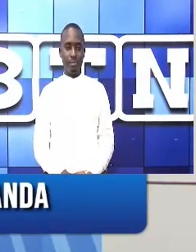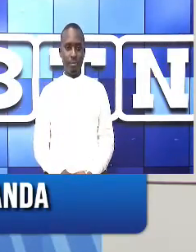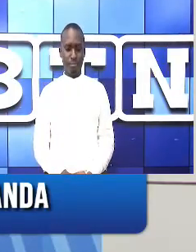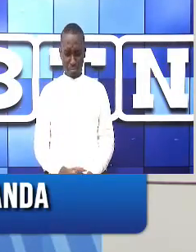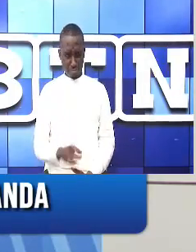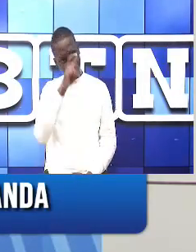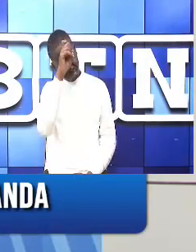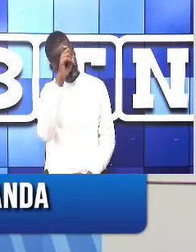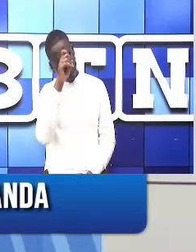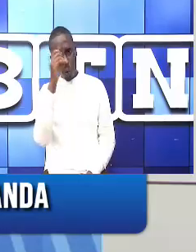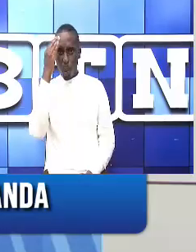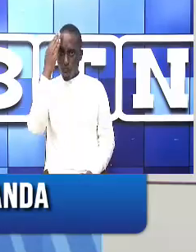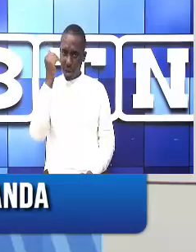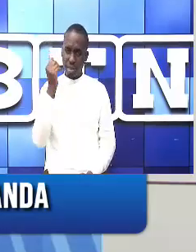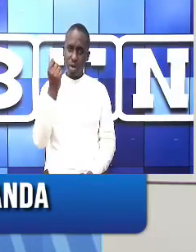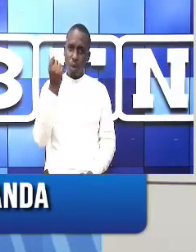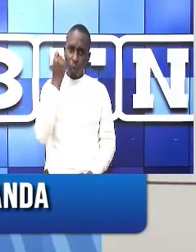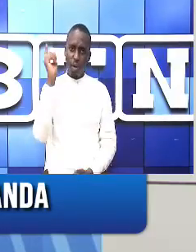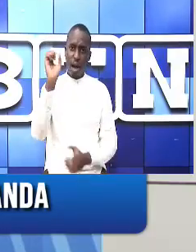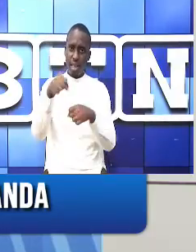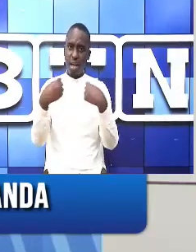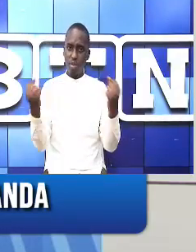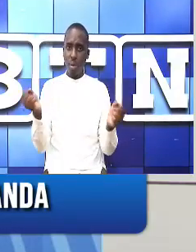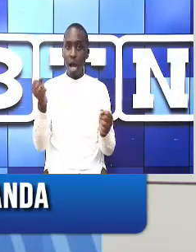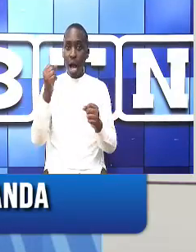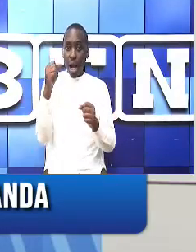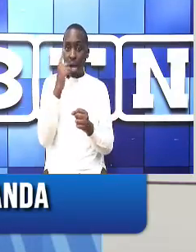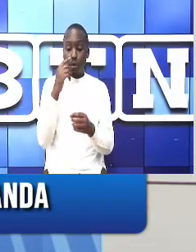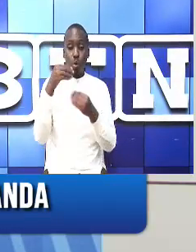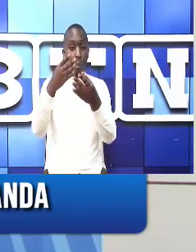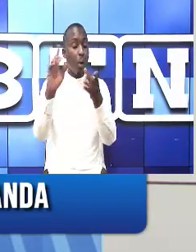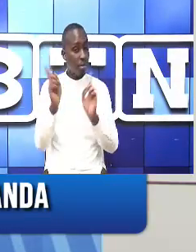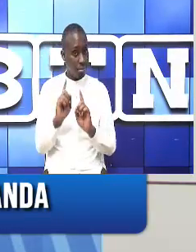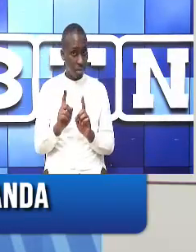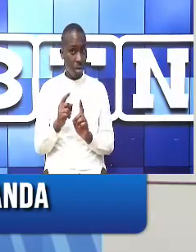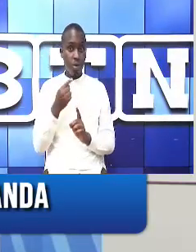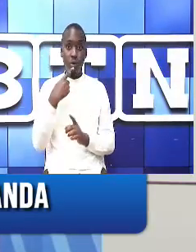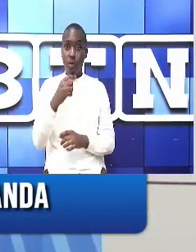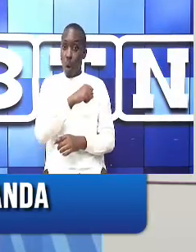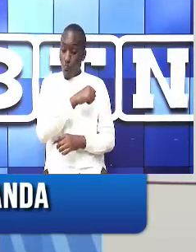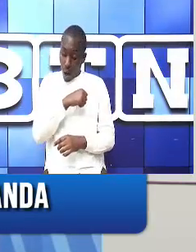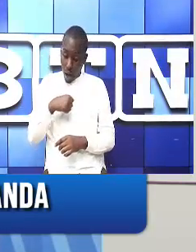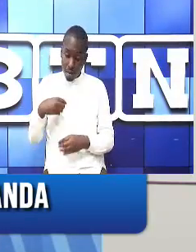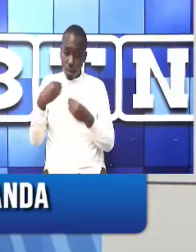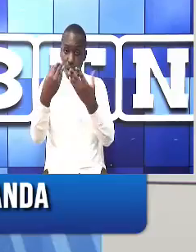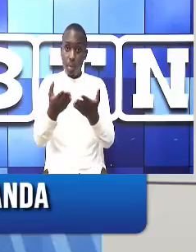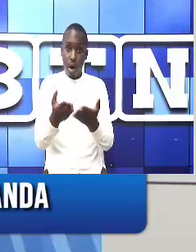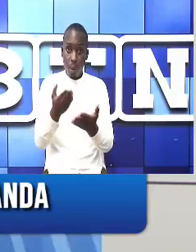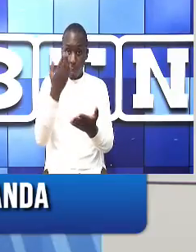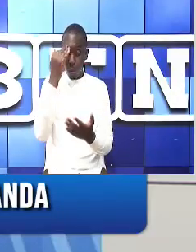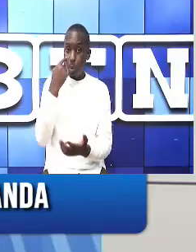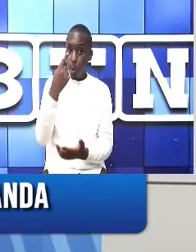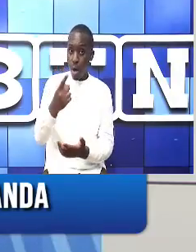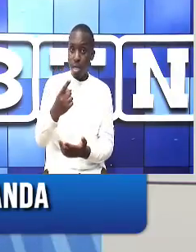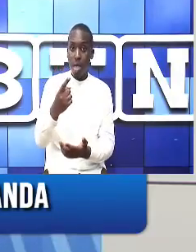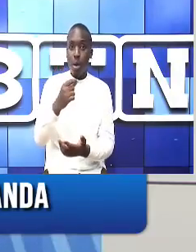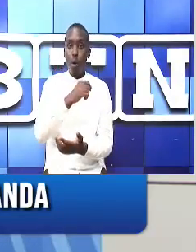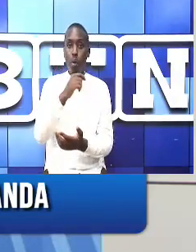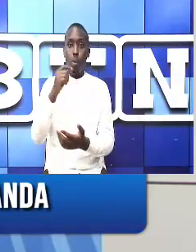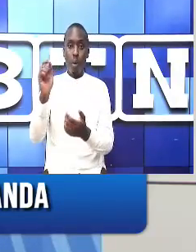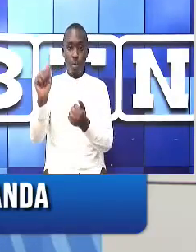none se kuki wumva ko atagashobora kandi ntako wamuhaye mvuga ngo iyo ukamwimye gusa ukimubona nkuvugisha uburenganzira